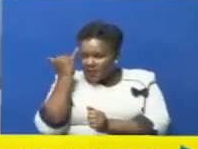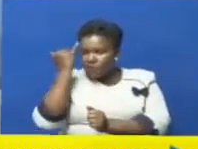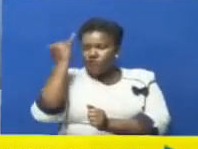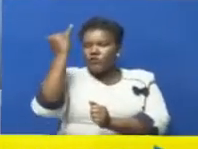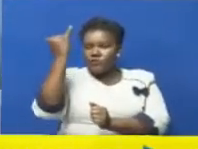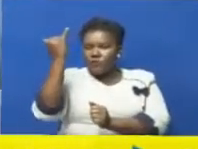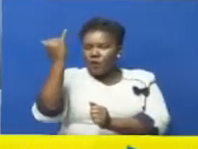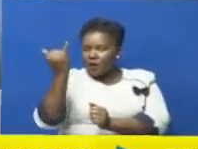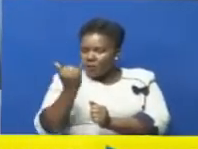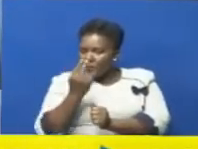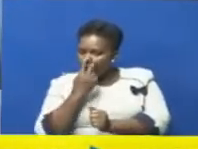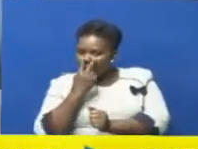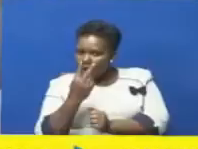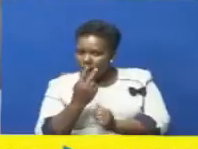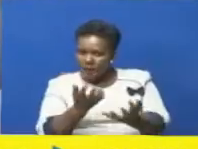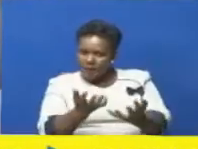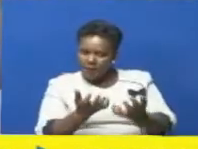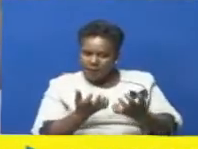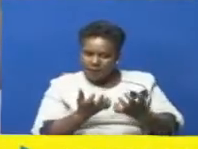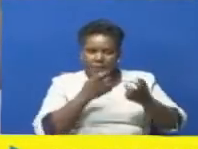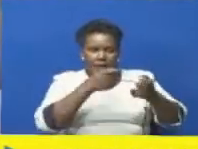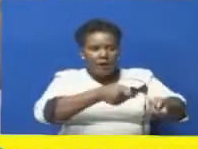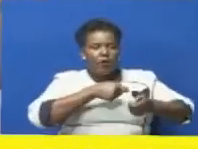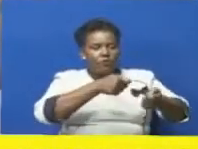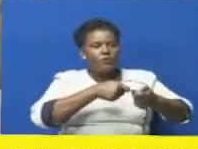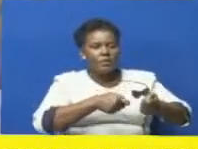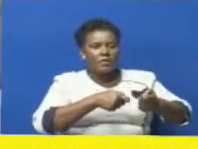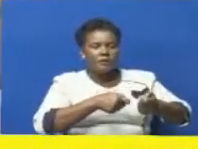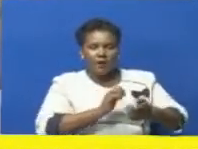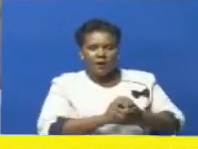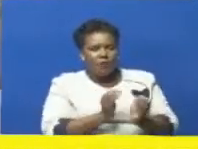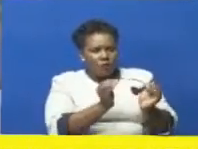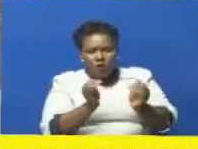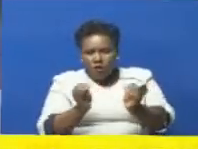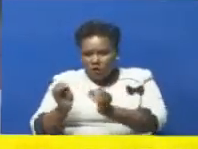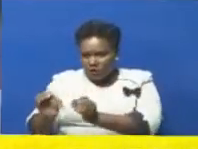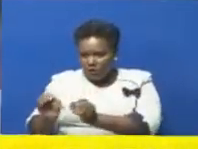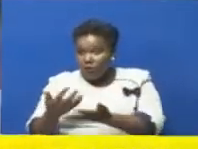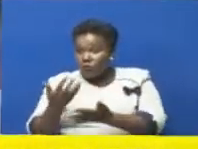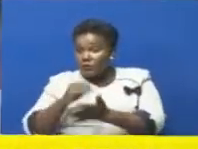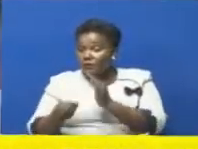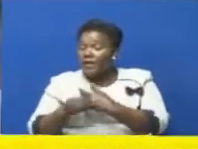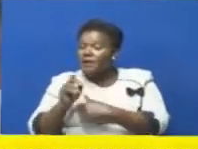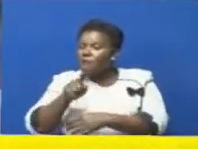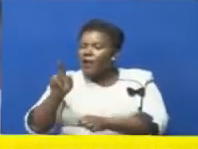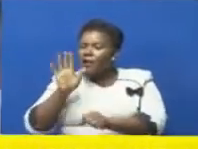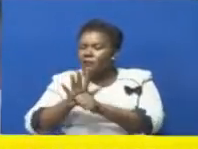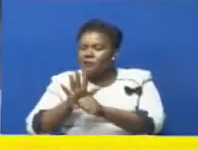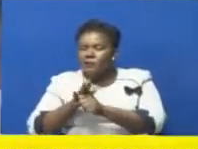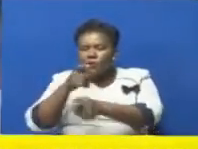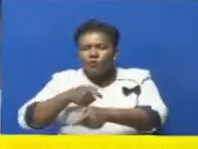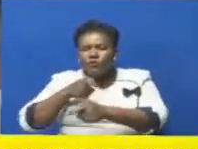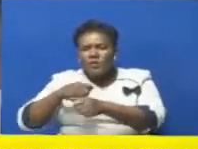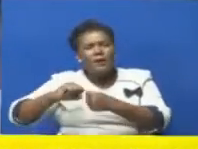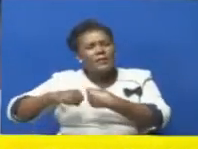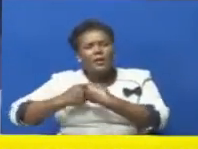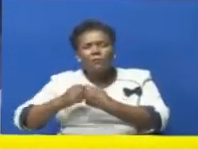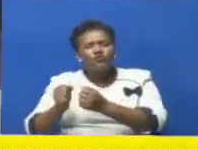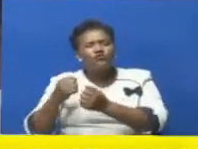mahitaji ya wakulima wadogo wa ndani ambao mara nyingi wanakabiliwa na changamoto ya kupata huduma kama hizi kutoka nje ya